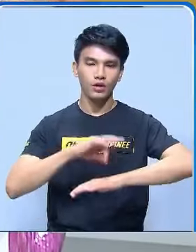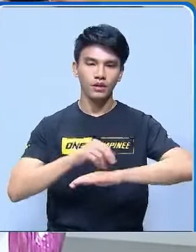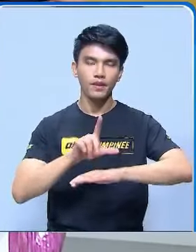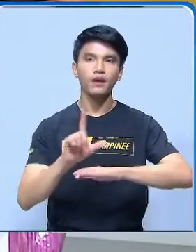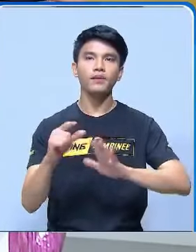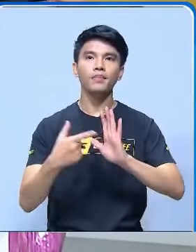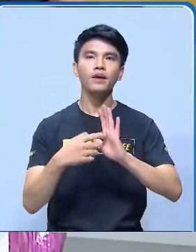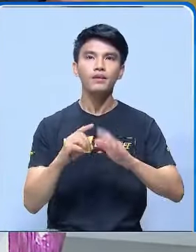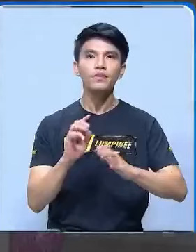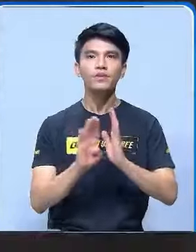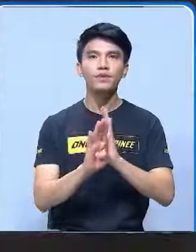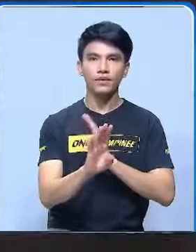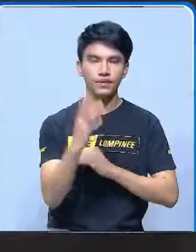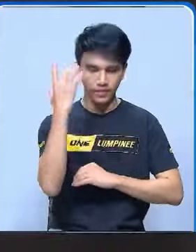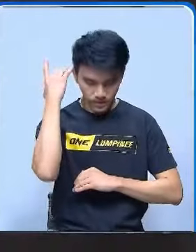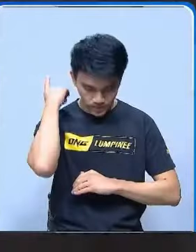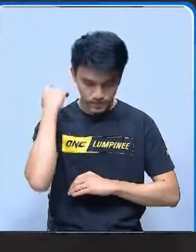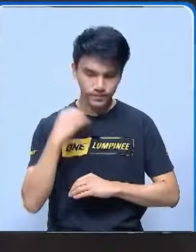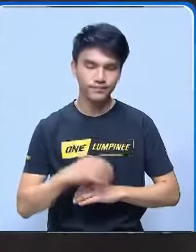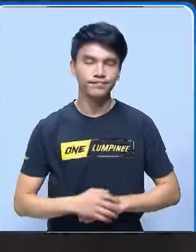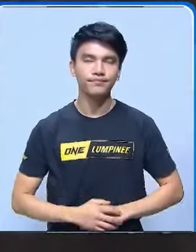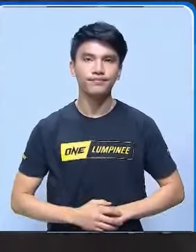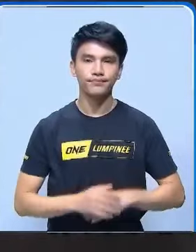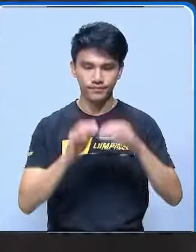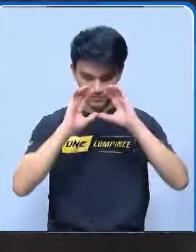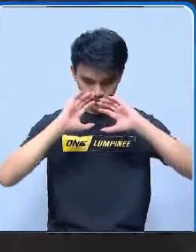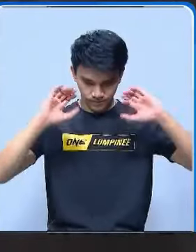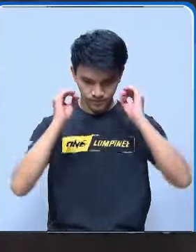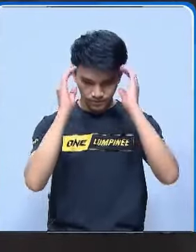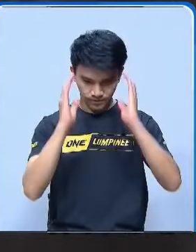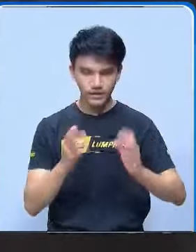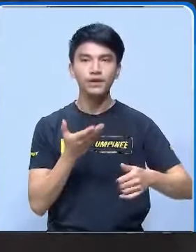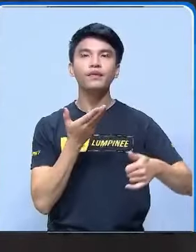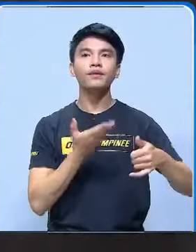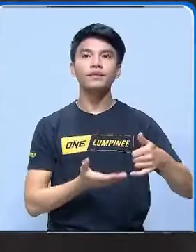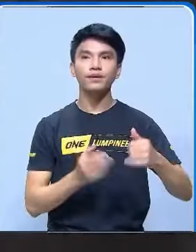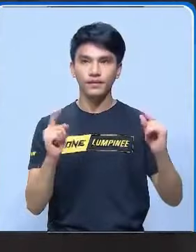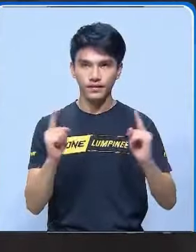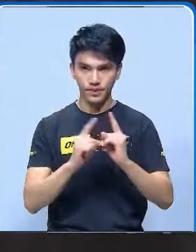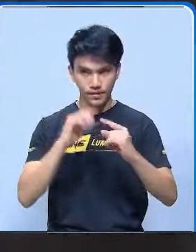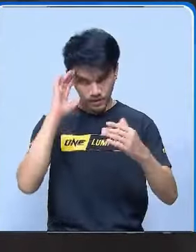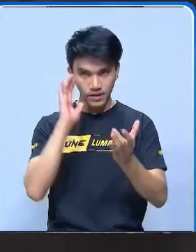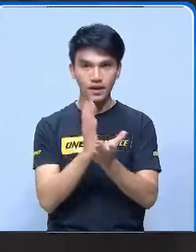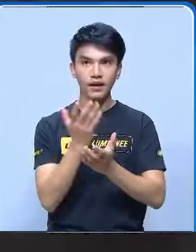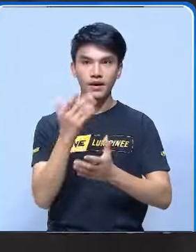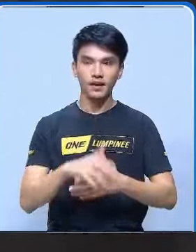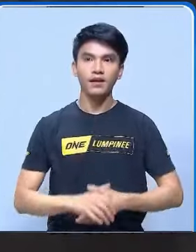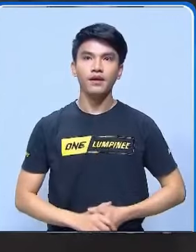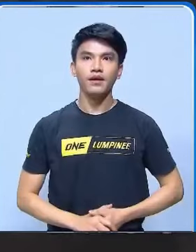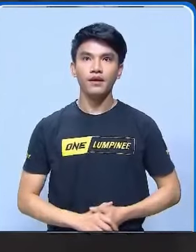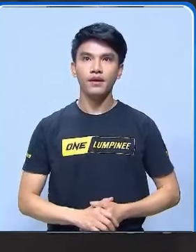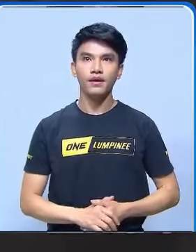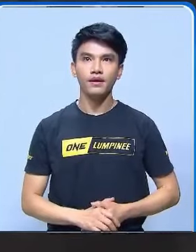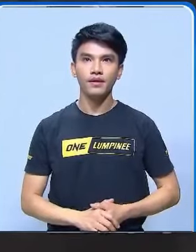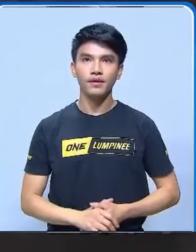รีรัมย์นะคะเมื่อวานนี้ค่ะคุณผู้ชมข้าราชการครูผู้หญิงเขามอบตัวแล้วนะคะซึ่งเรื่องนี้สืบเนื่องจาก